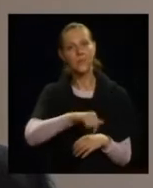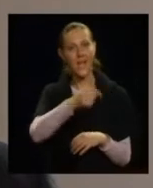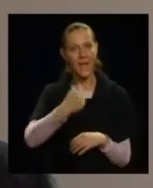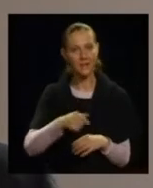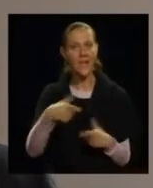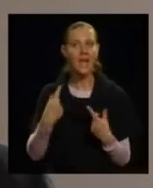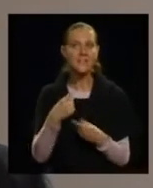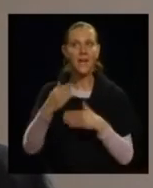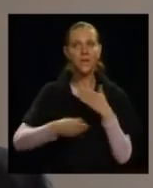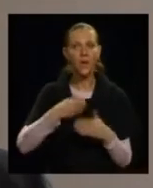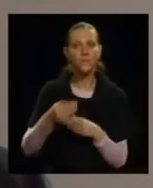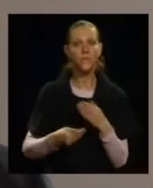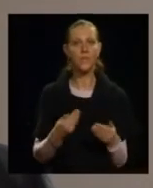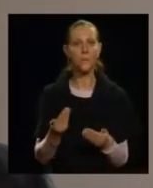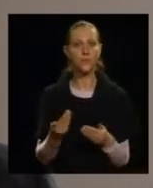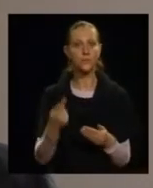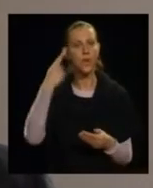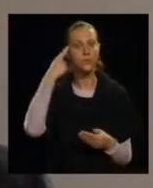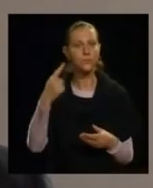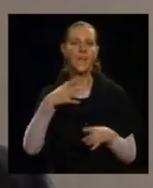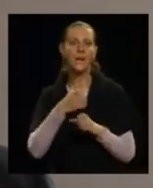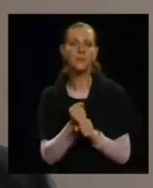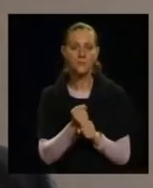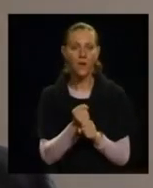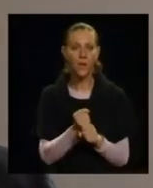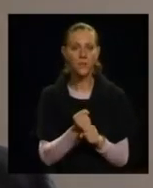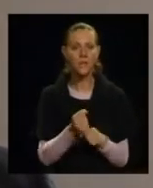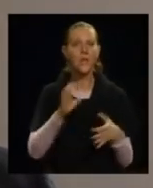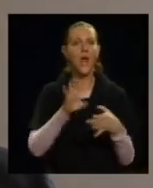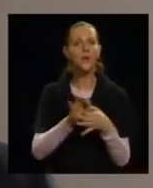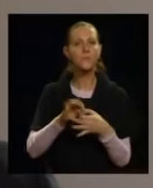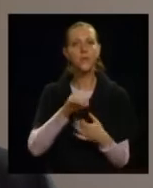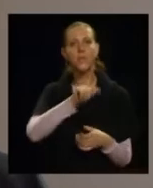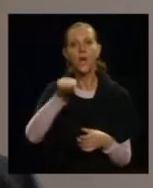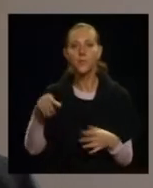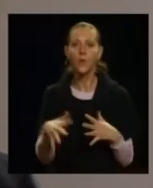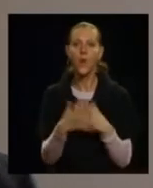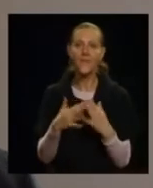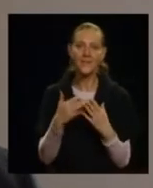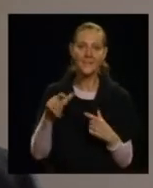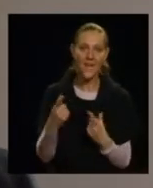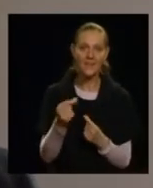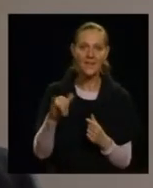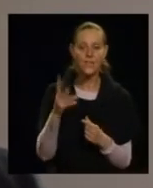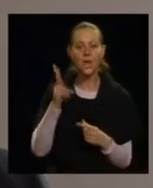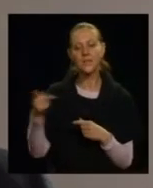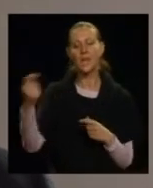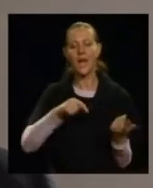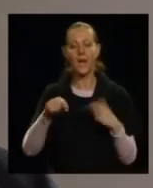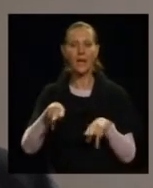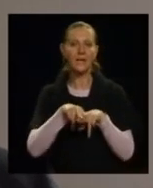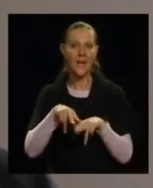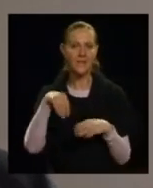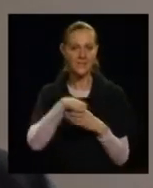eljöjjenek, ezáltal folyamatosan tudják tartani a kapcsolatot azokkal a vendégekkel is, akik ezen a